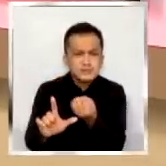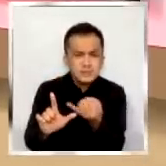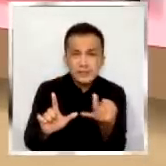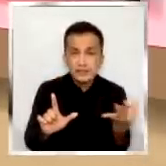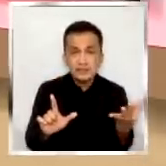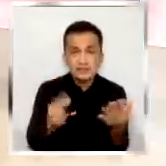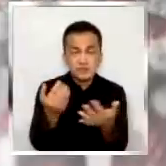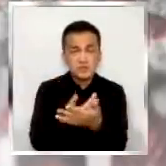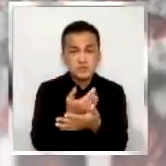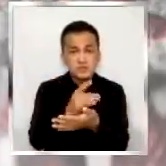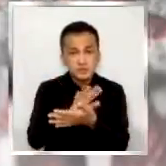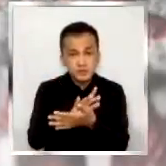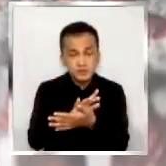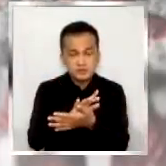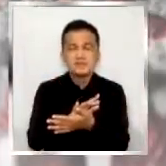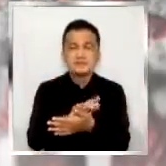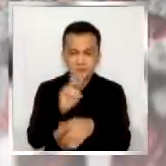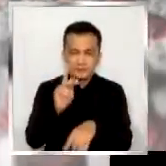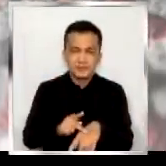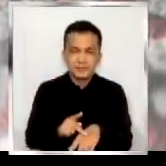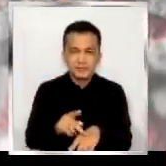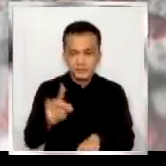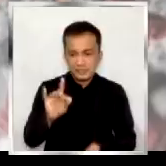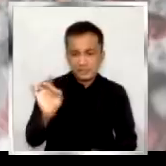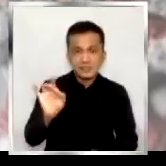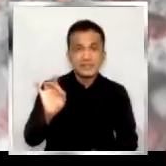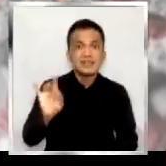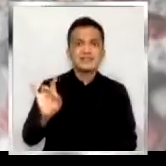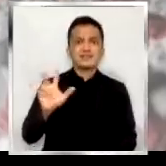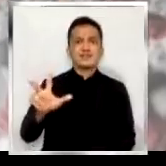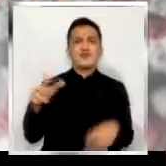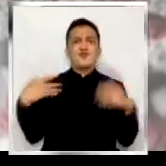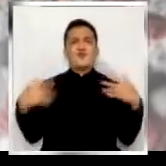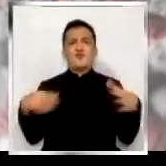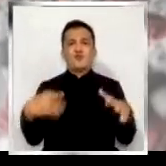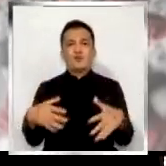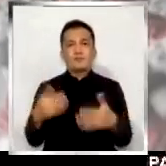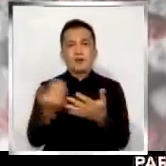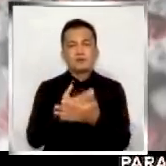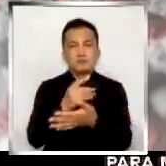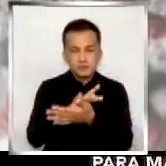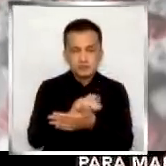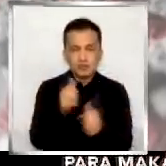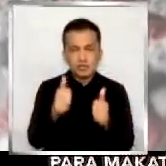bansa. 883 ang naitalang bagong kaso para sa kabuuang